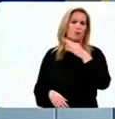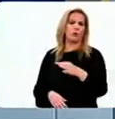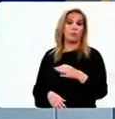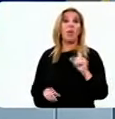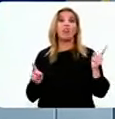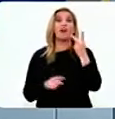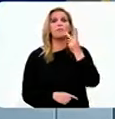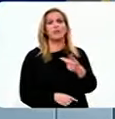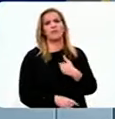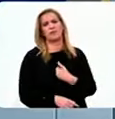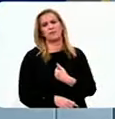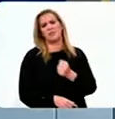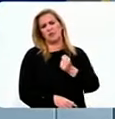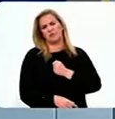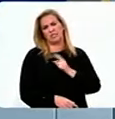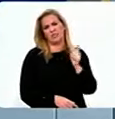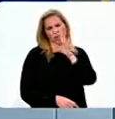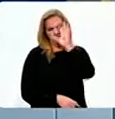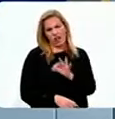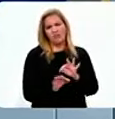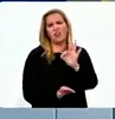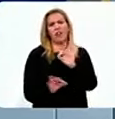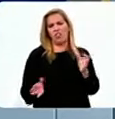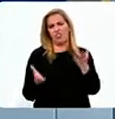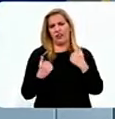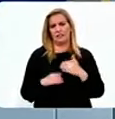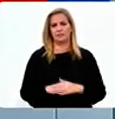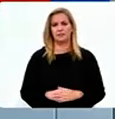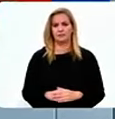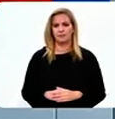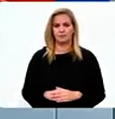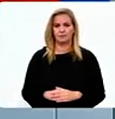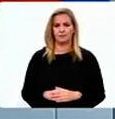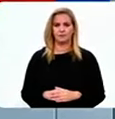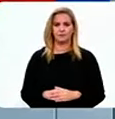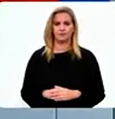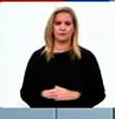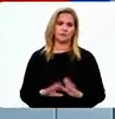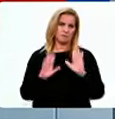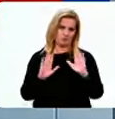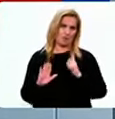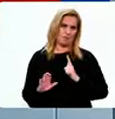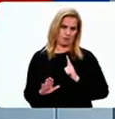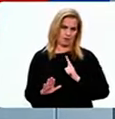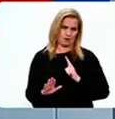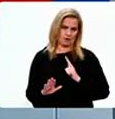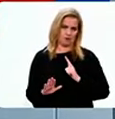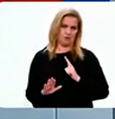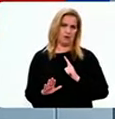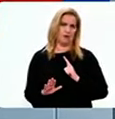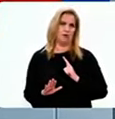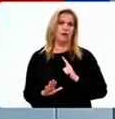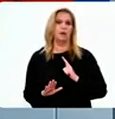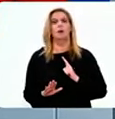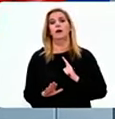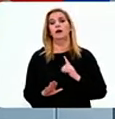ότι δεν κάνουμε μια έτσι ειλικρινή πολιτική ανάλυση. Με την αριστερά, Δημήτρη. Άλλο πράγμα η αποστασία σε άλλα πολιτικά